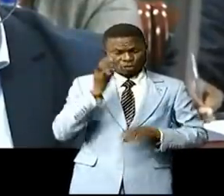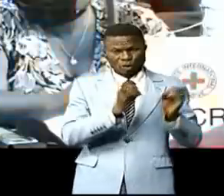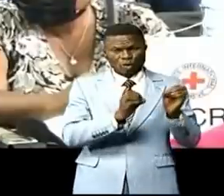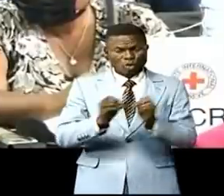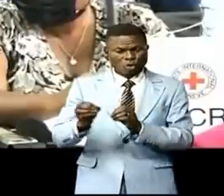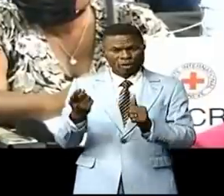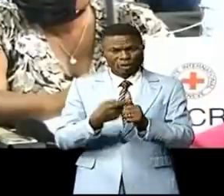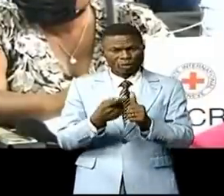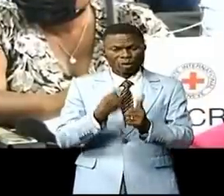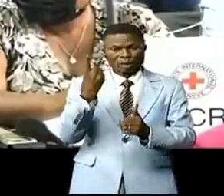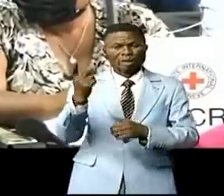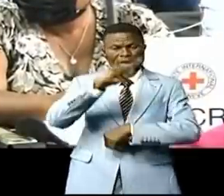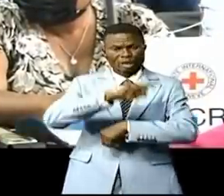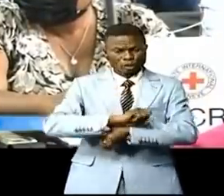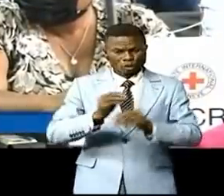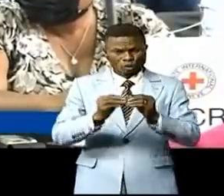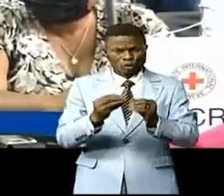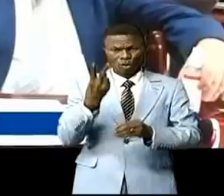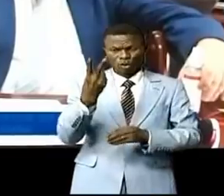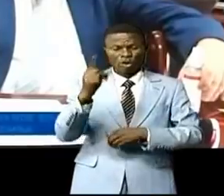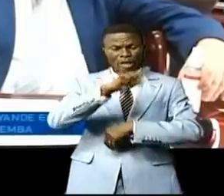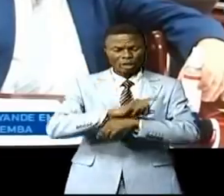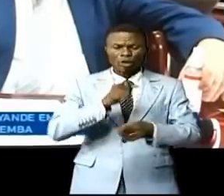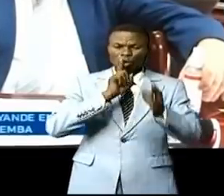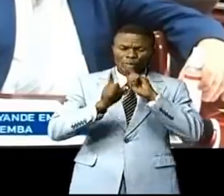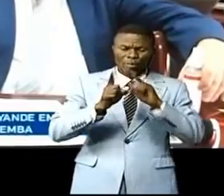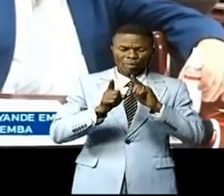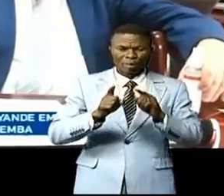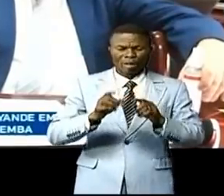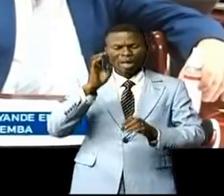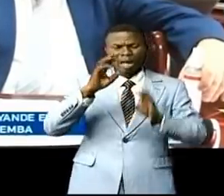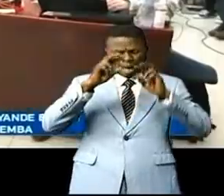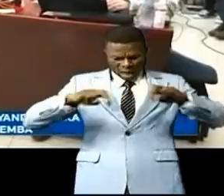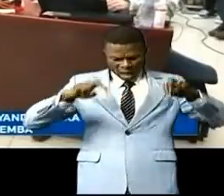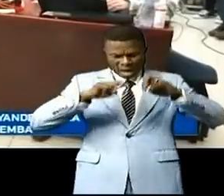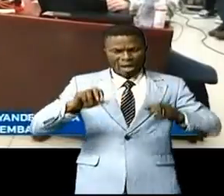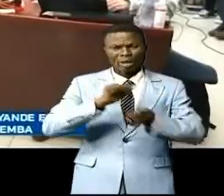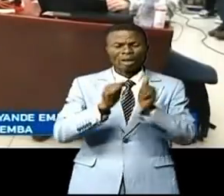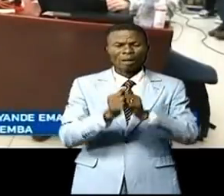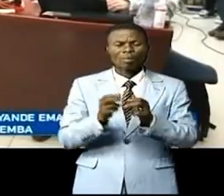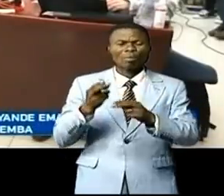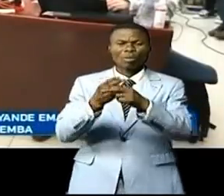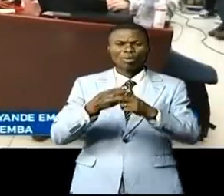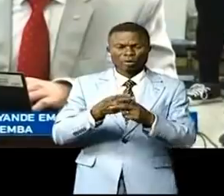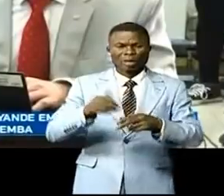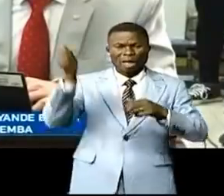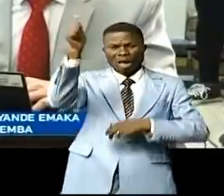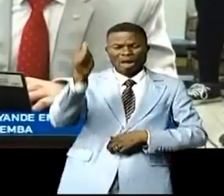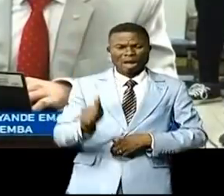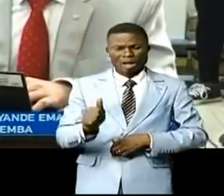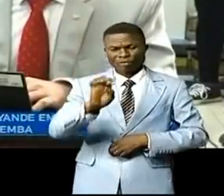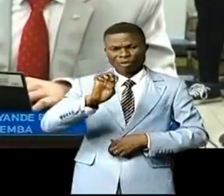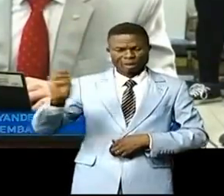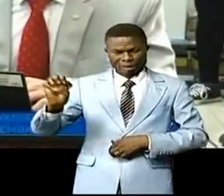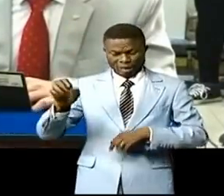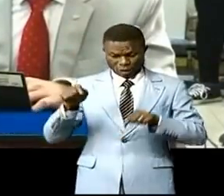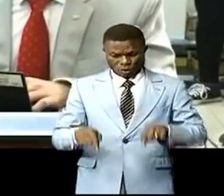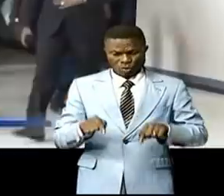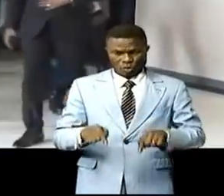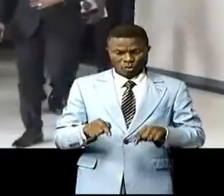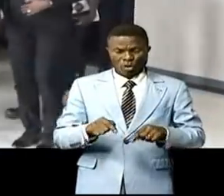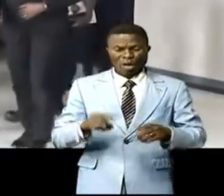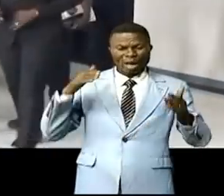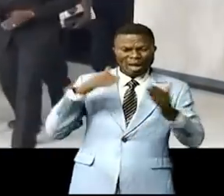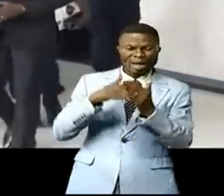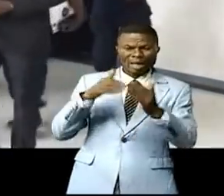tout 2 jours, 48 heures d'échange et d'analyse sans complaisance de la situation sécuritaire en Afrique de l'Est, aujourd'hui secouée